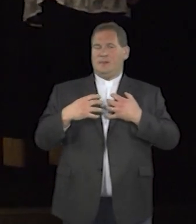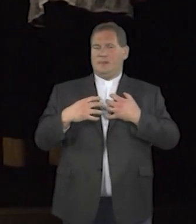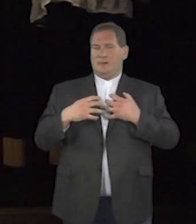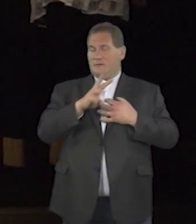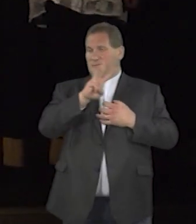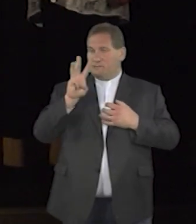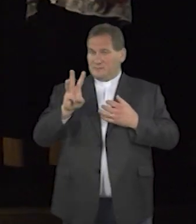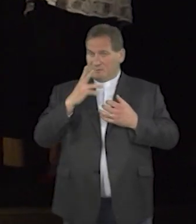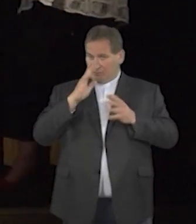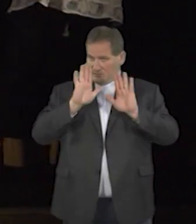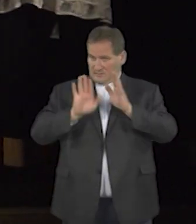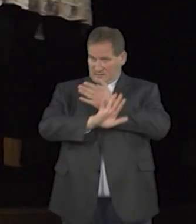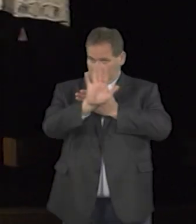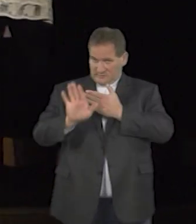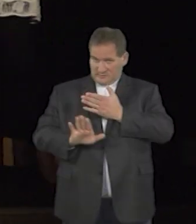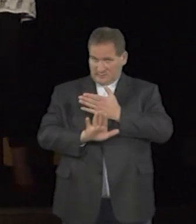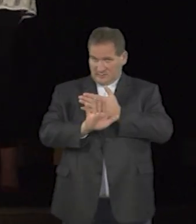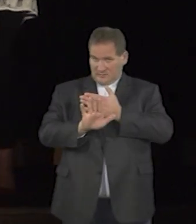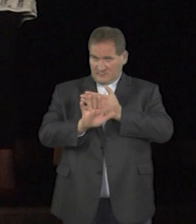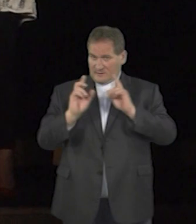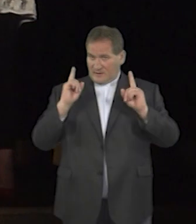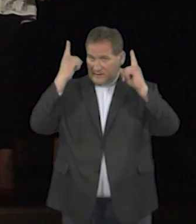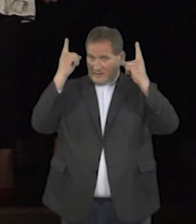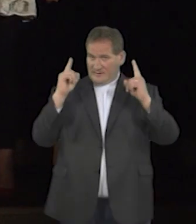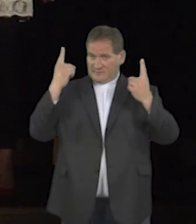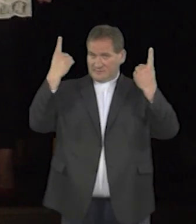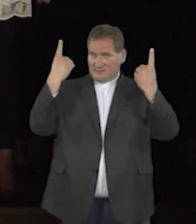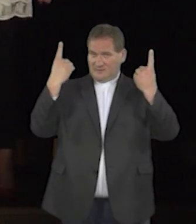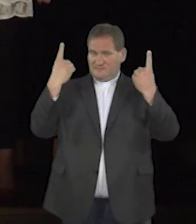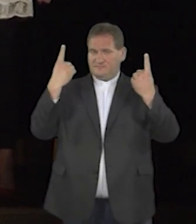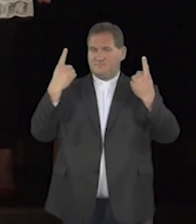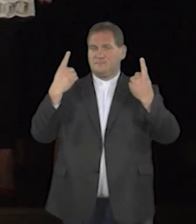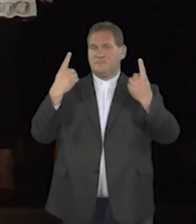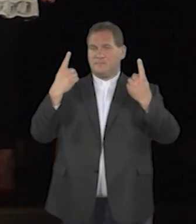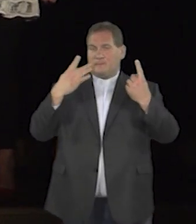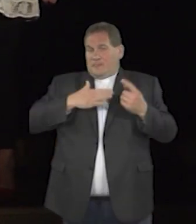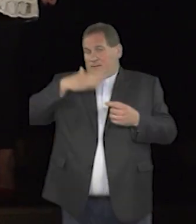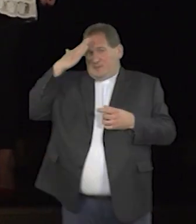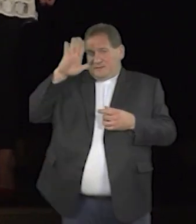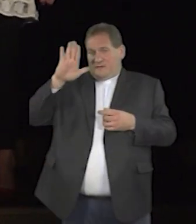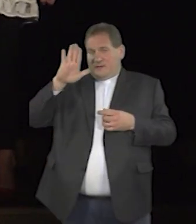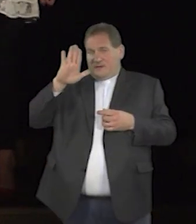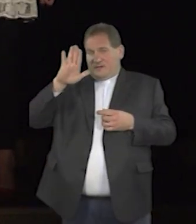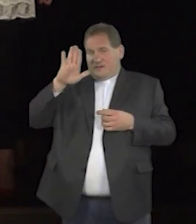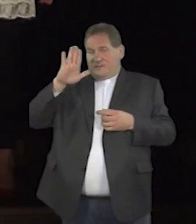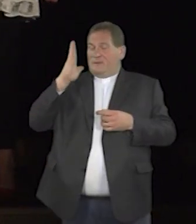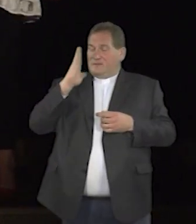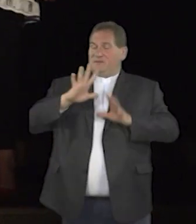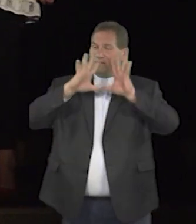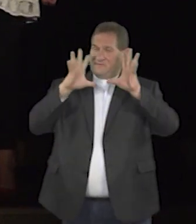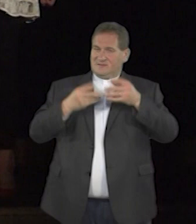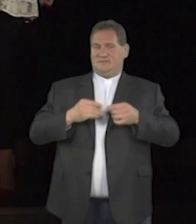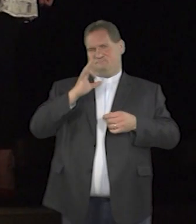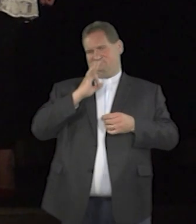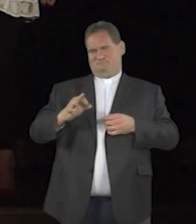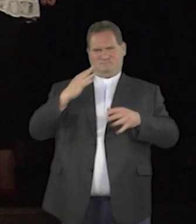pokażą. Pokażą się takie laleczki, kukiełeczki. Mam nadzieję, że będziecie się wszyscy dobrze bawili,